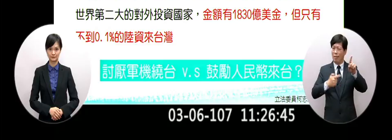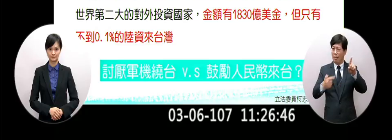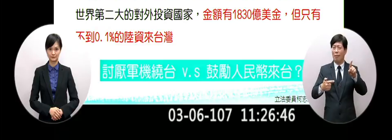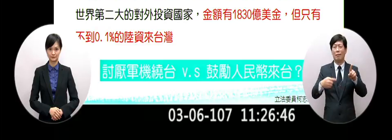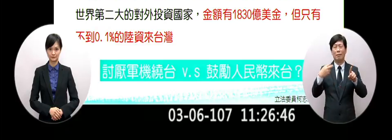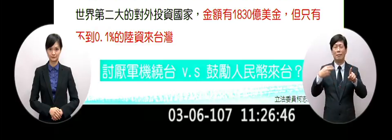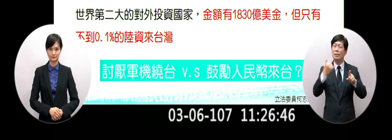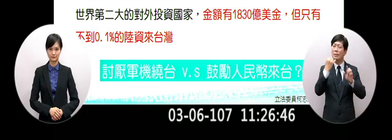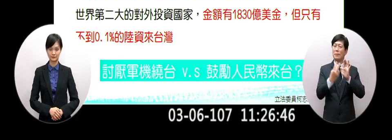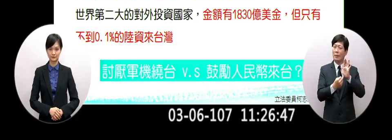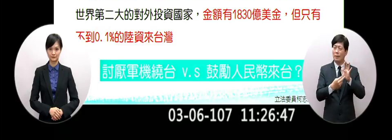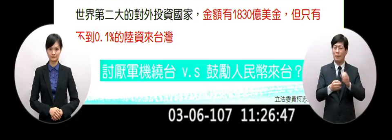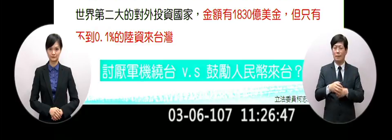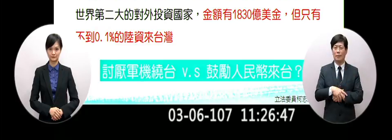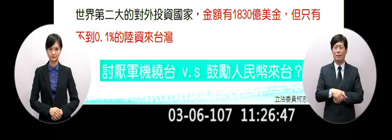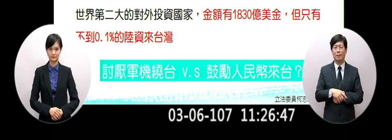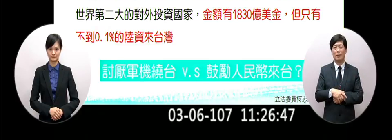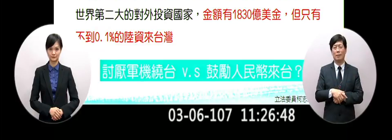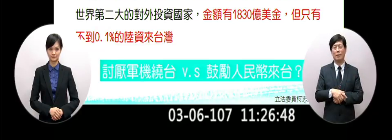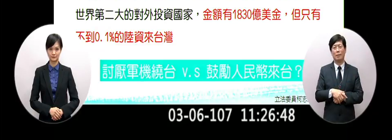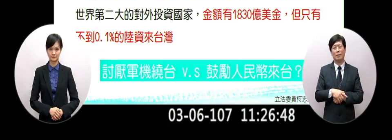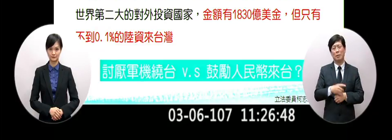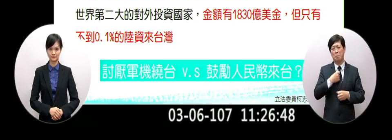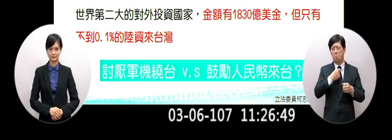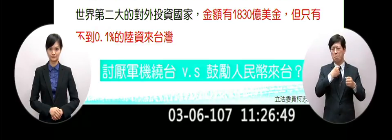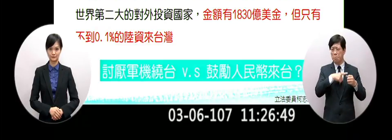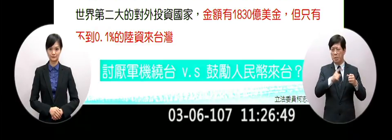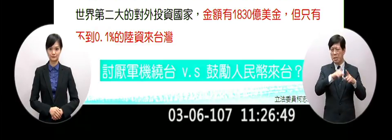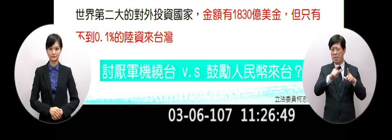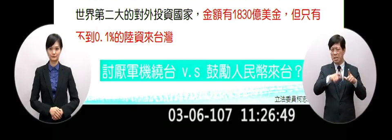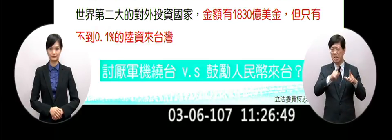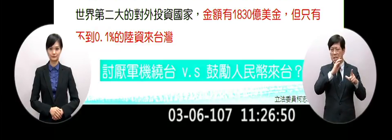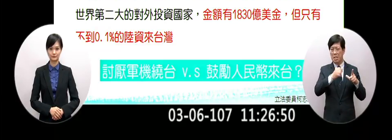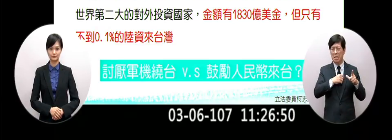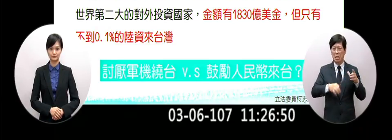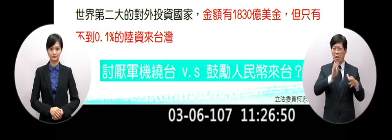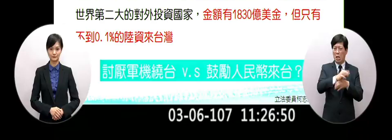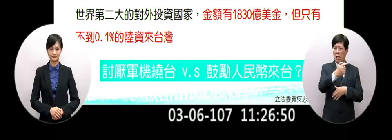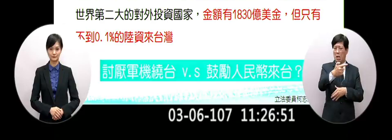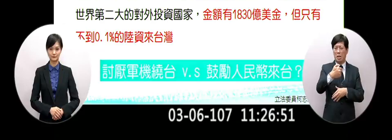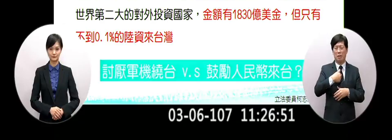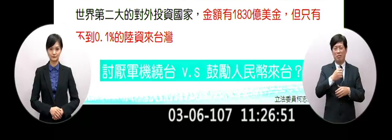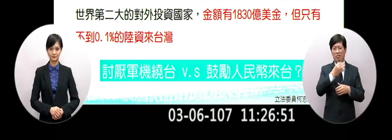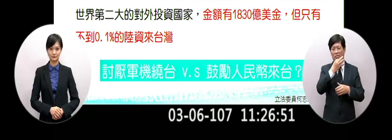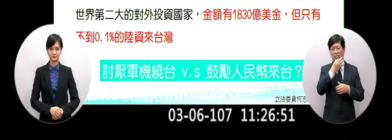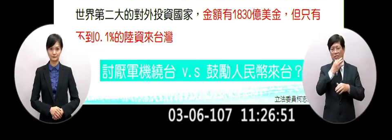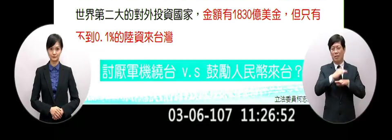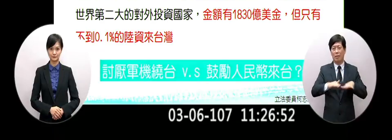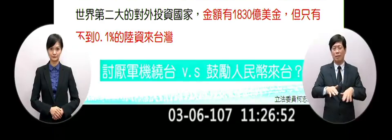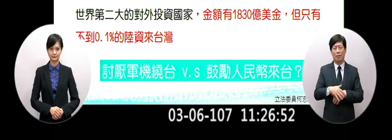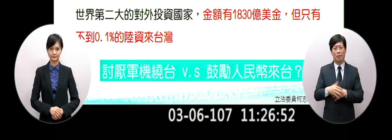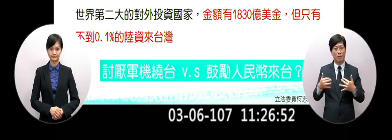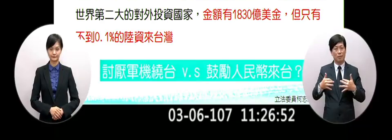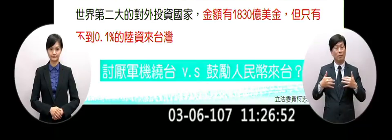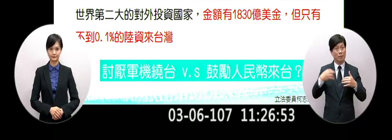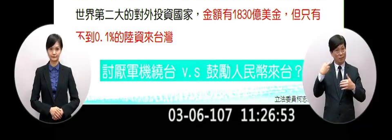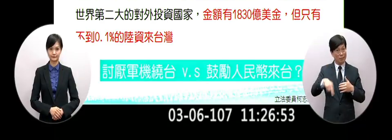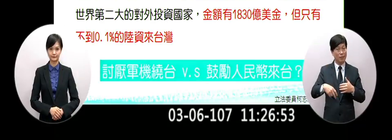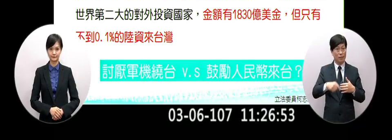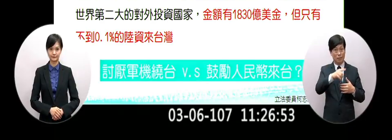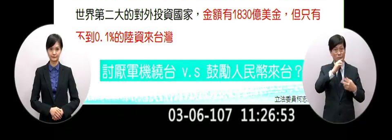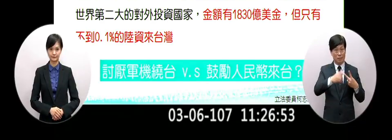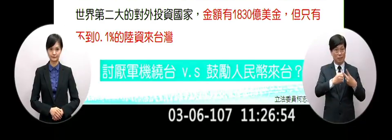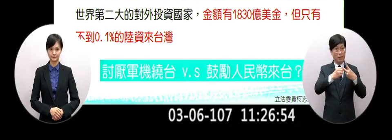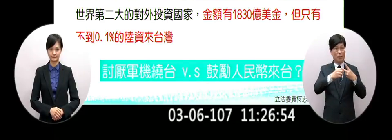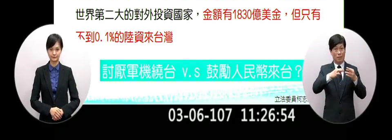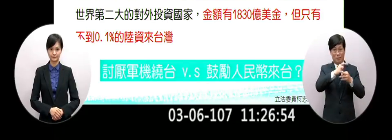可以把解读成就是应该不要太靠近，否则我们会有国安危机，可是从另外一个面向来解释，它是第二经